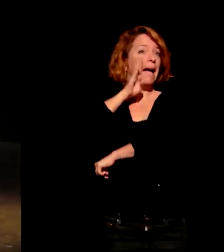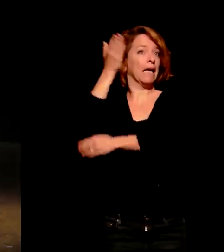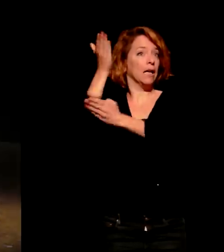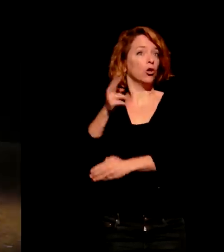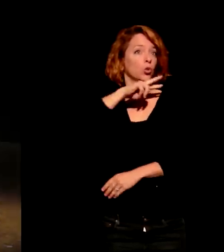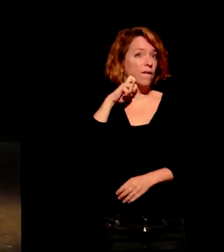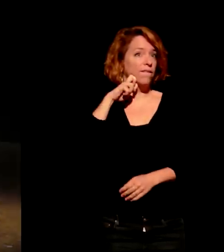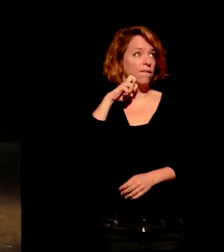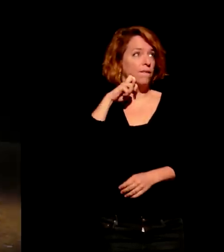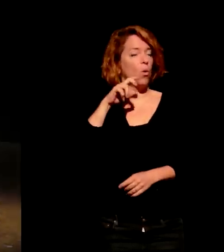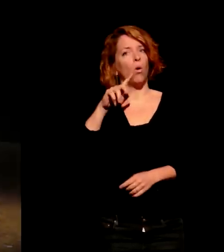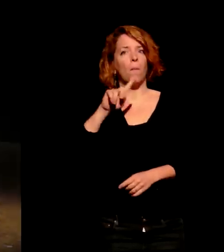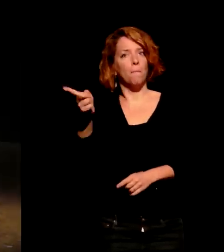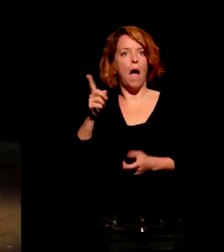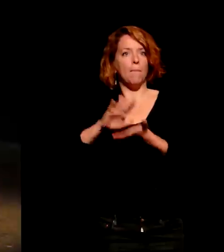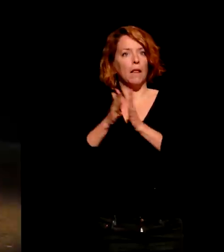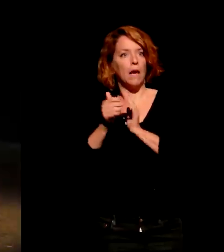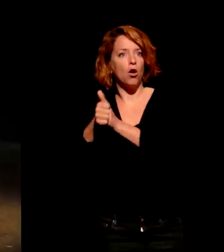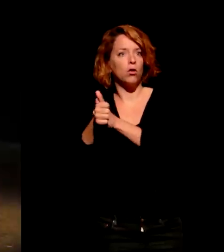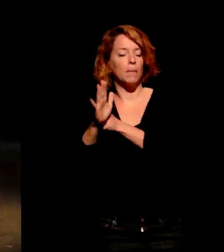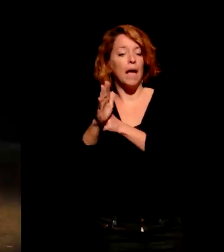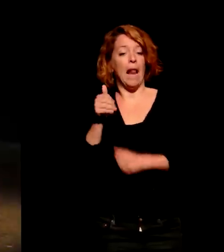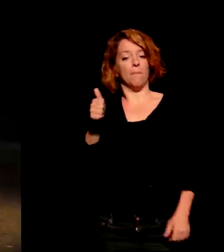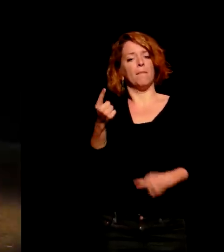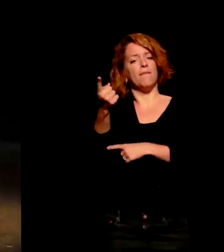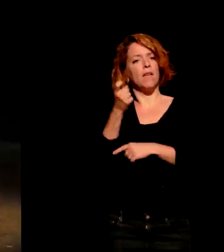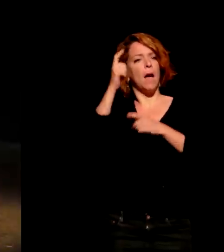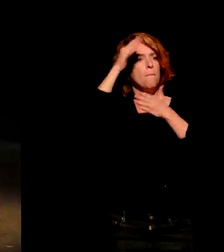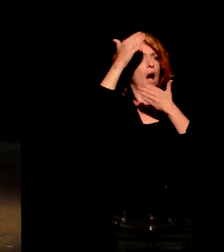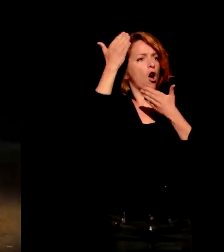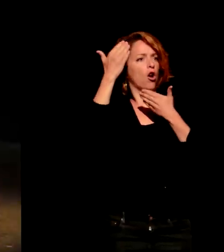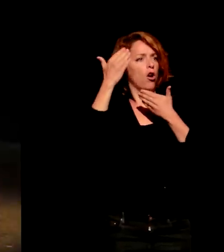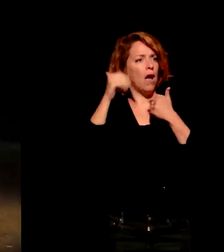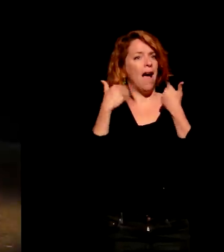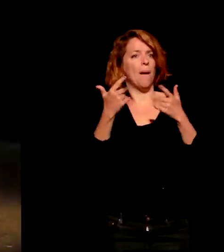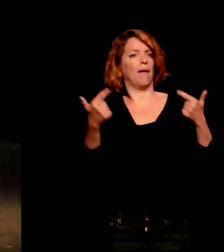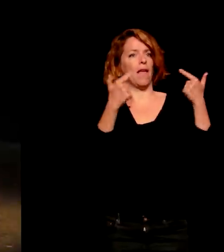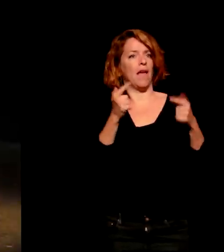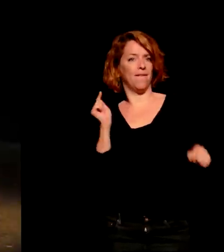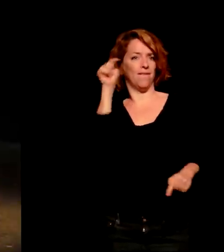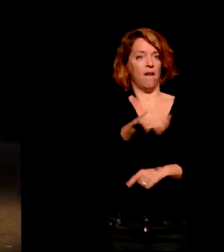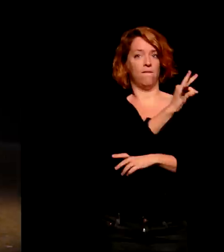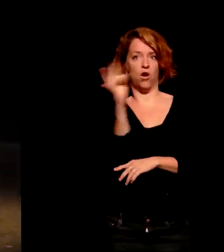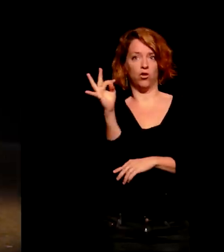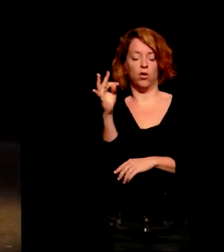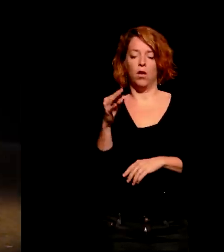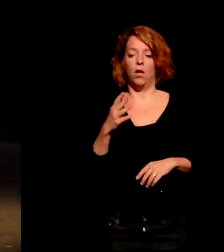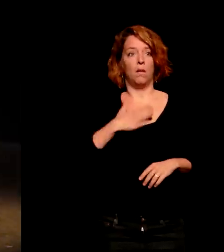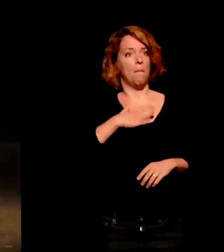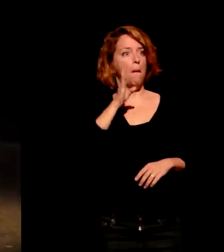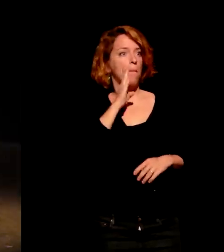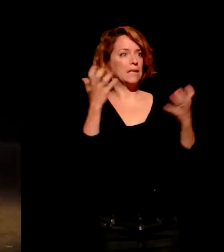Elle fait partie de ces femmes qui sont venues en France après-guerre, elle venait du Maroc. Et en venant en France, elle voulait s'intégrer, elle voulait